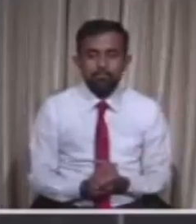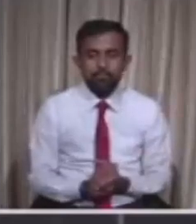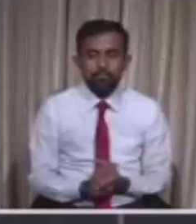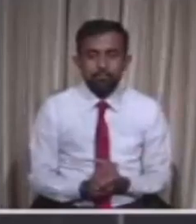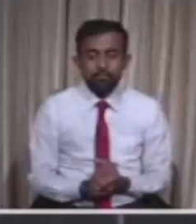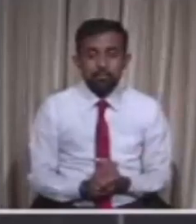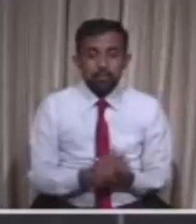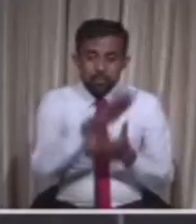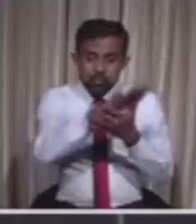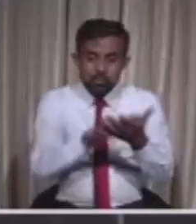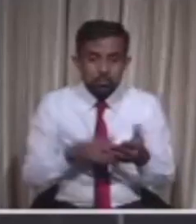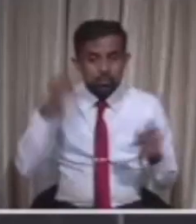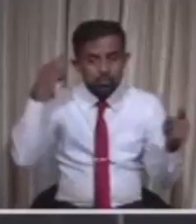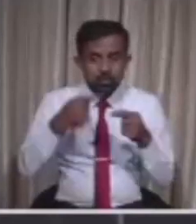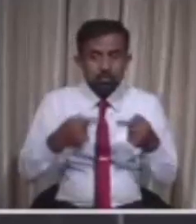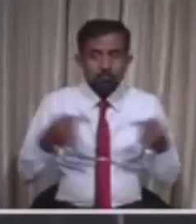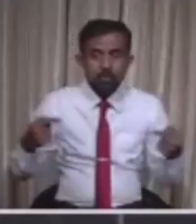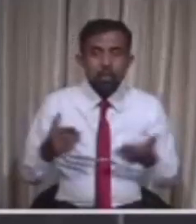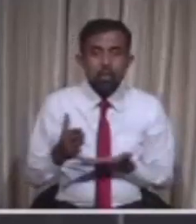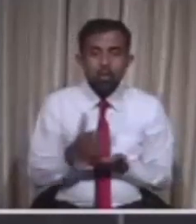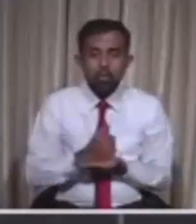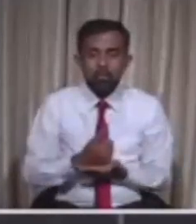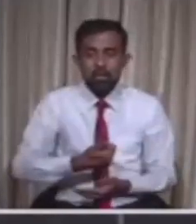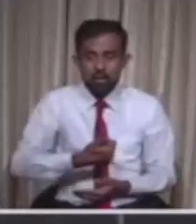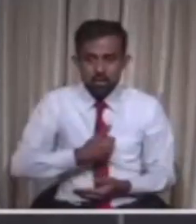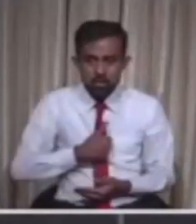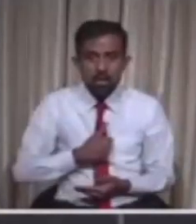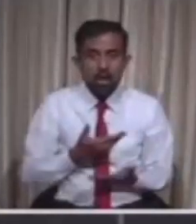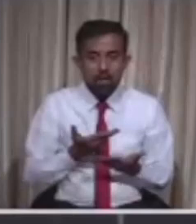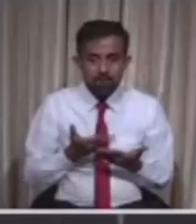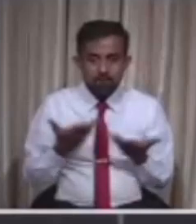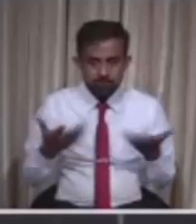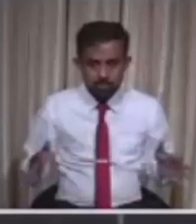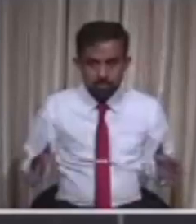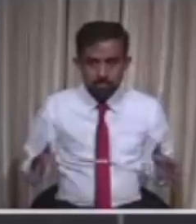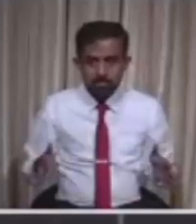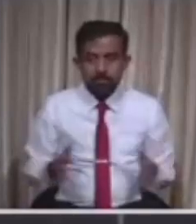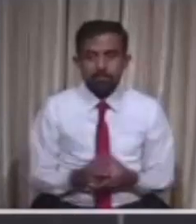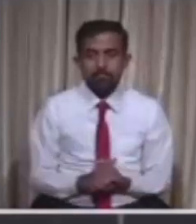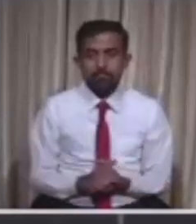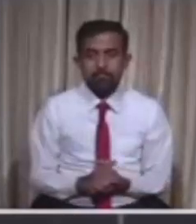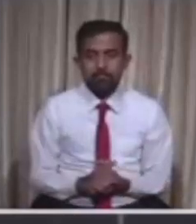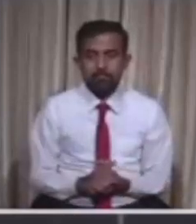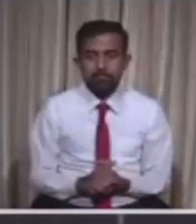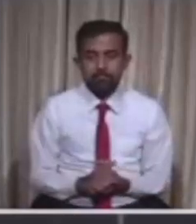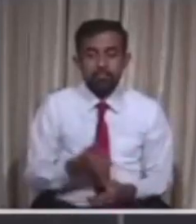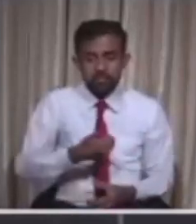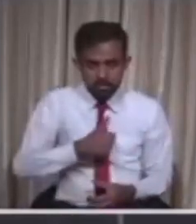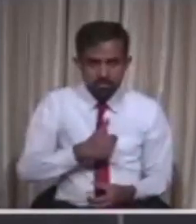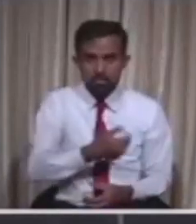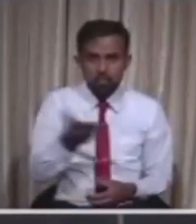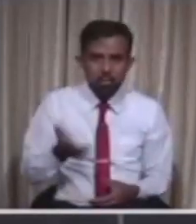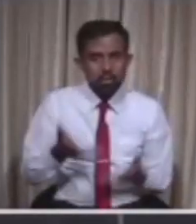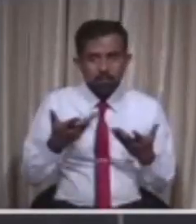Me sambandhayen vipakshaye siyalu denagema ekangathwaya thiyenawa. Garu kata naik itu mani. Ikan nggak tuh